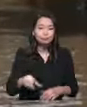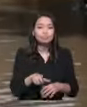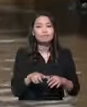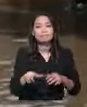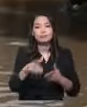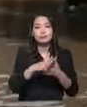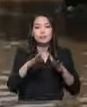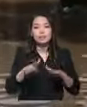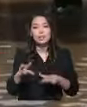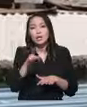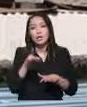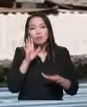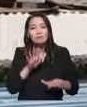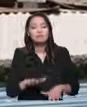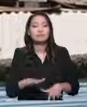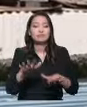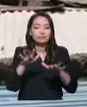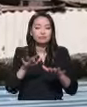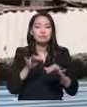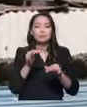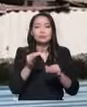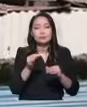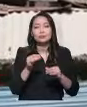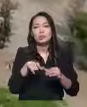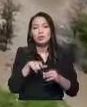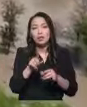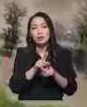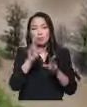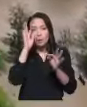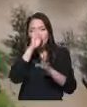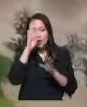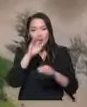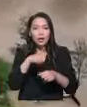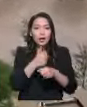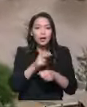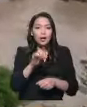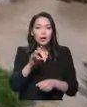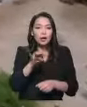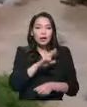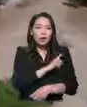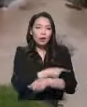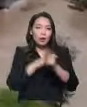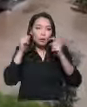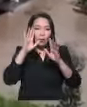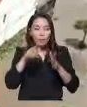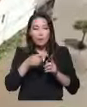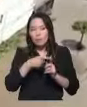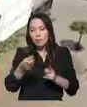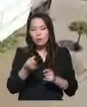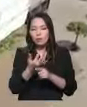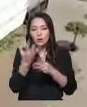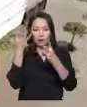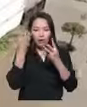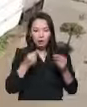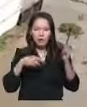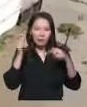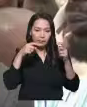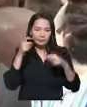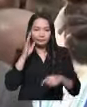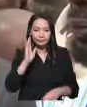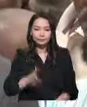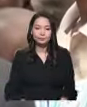затоплены транспортные развязки. По прогнозам метеорологического департамента Кении, сильные дожди будут продолжаться в течение нескольких дней.